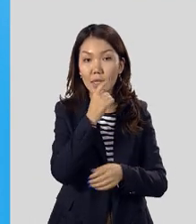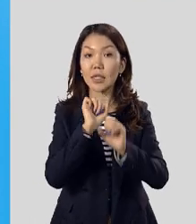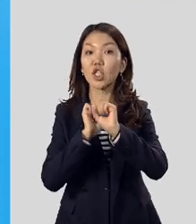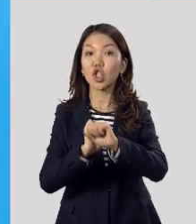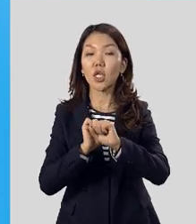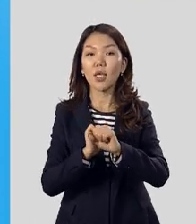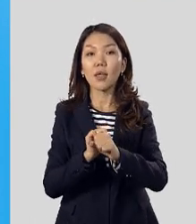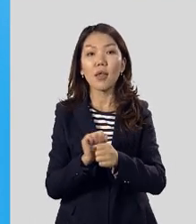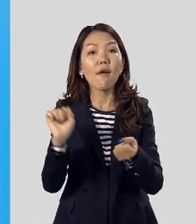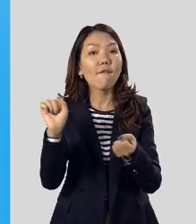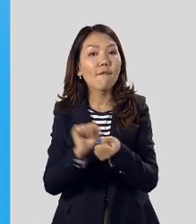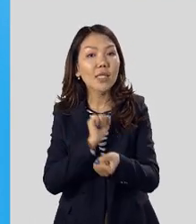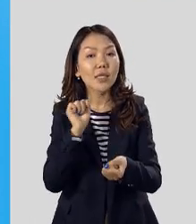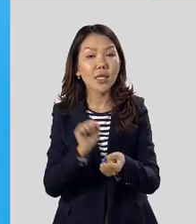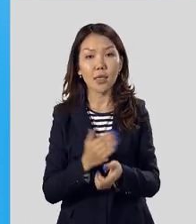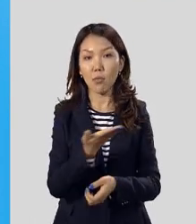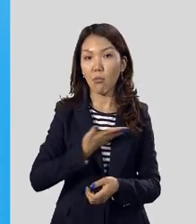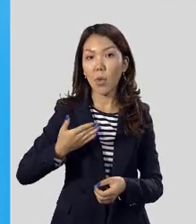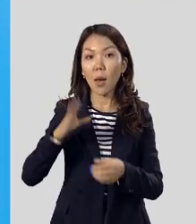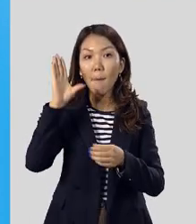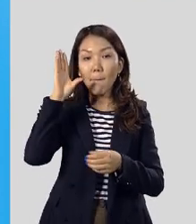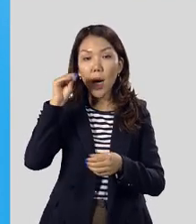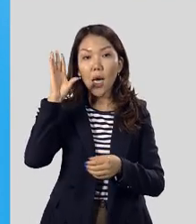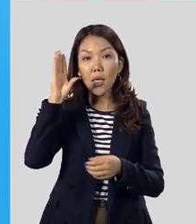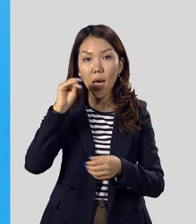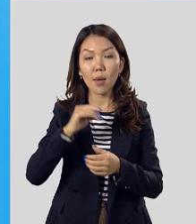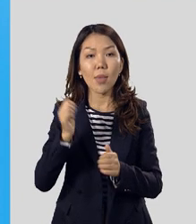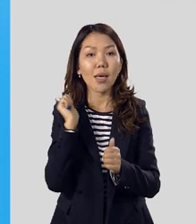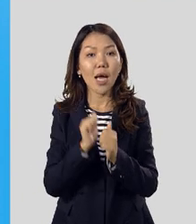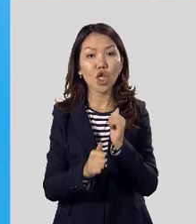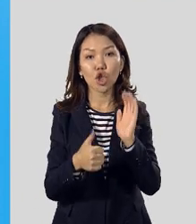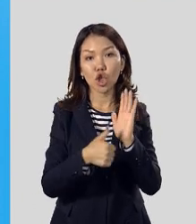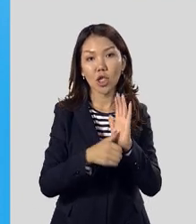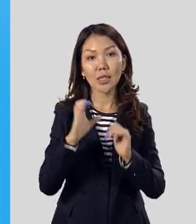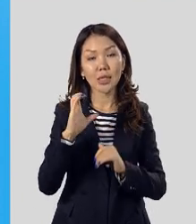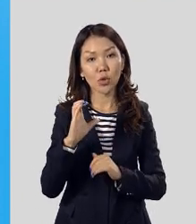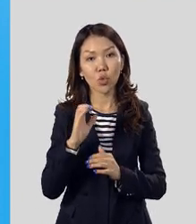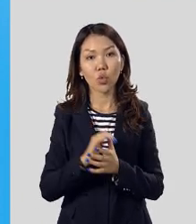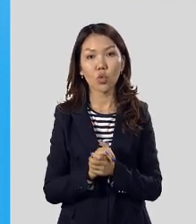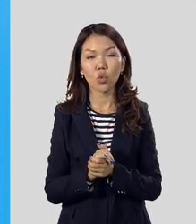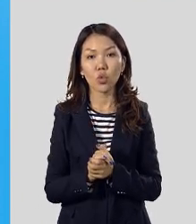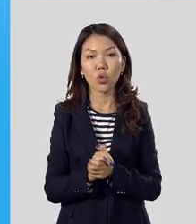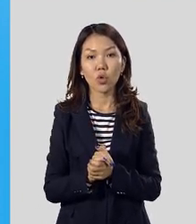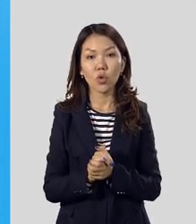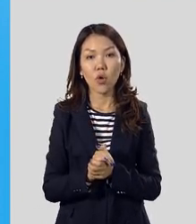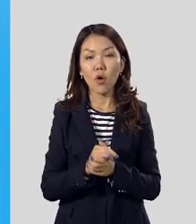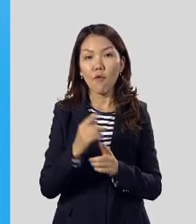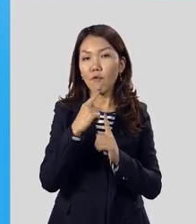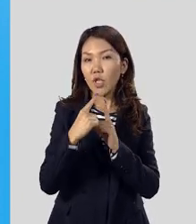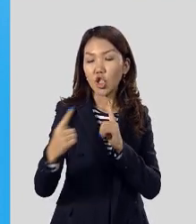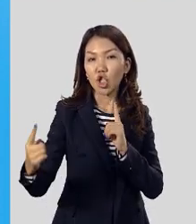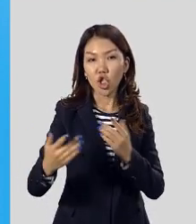от высыхания. Мы моргаем каждые 6 секунд. То есть в течение жизни